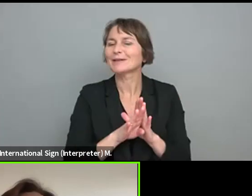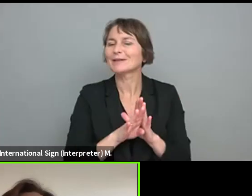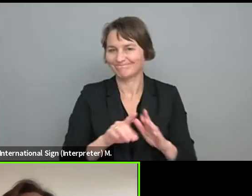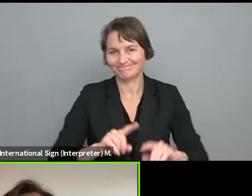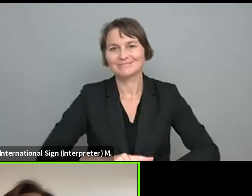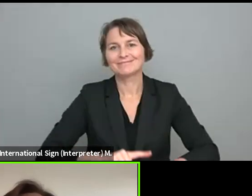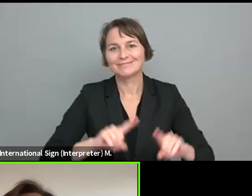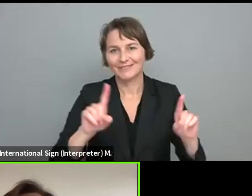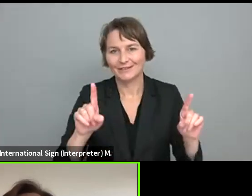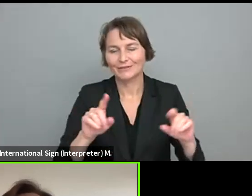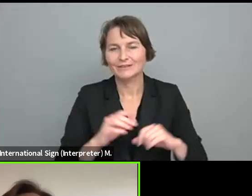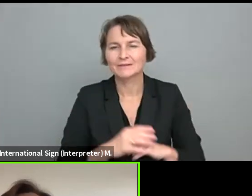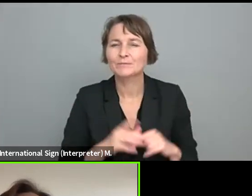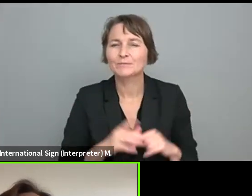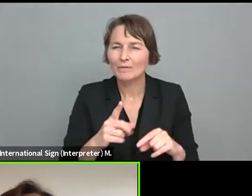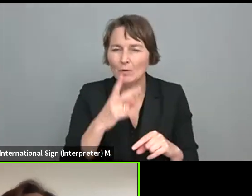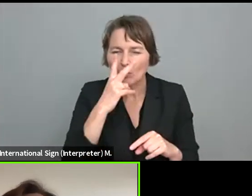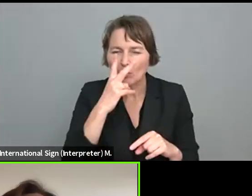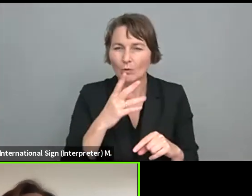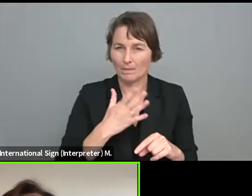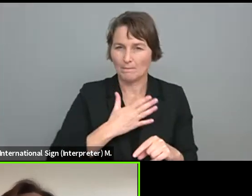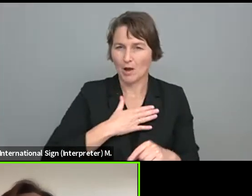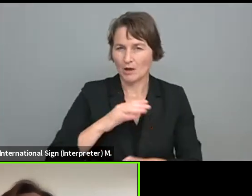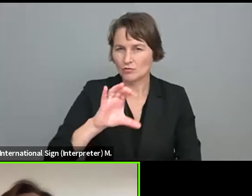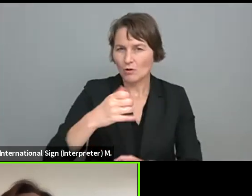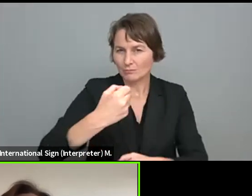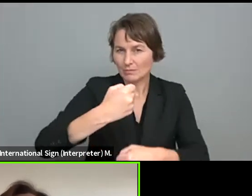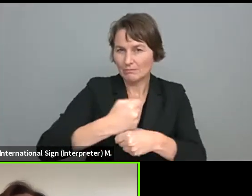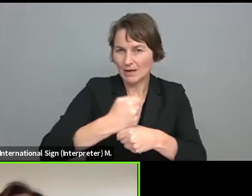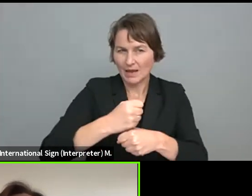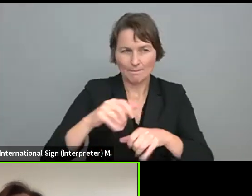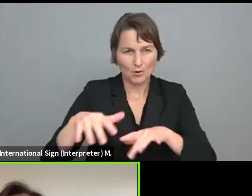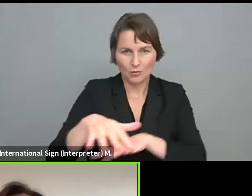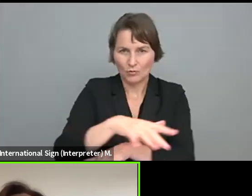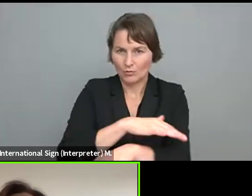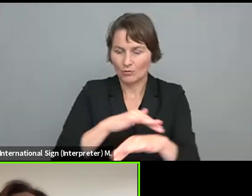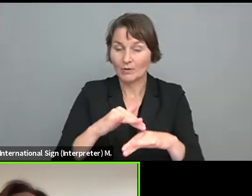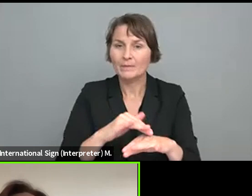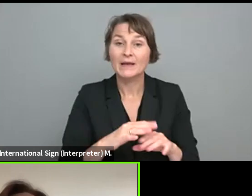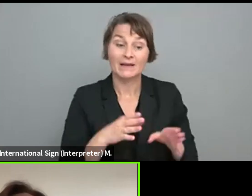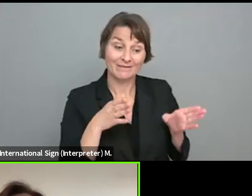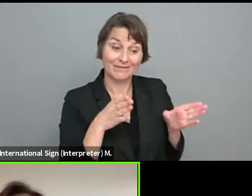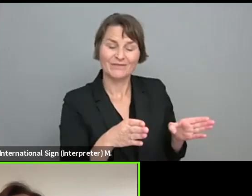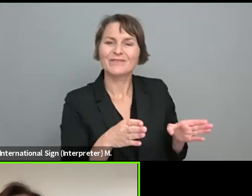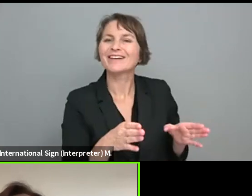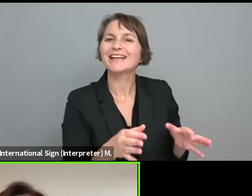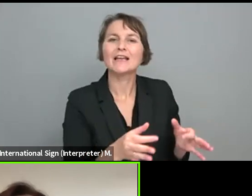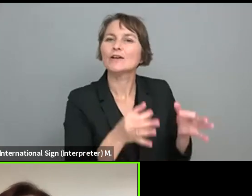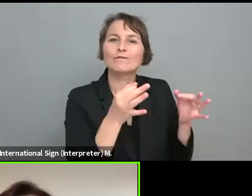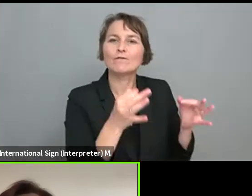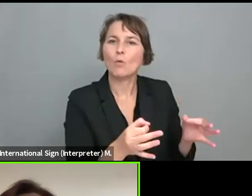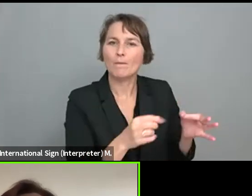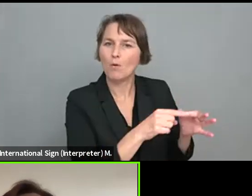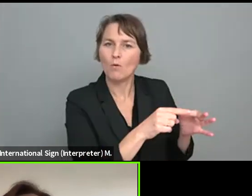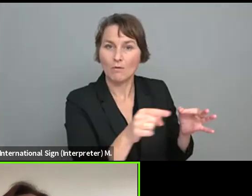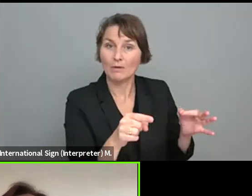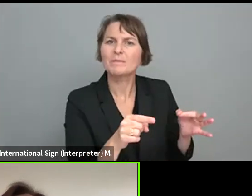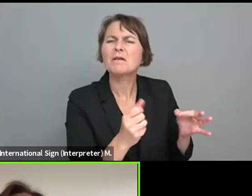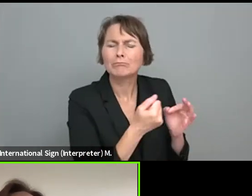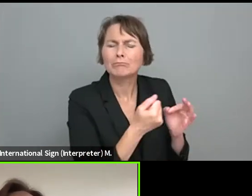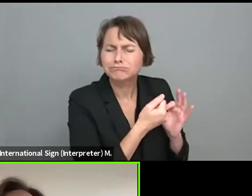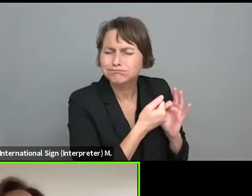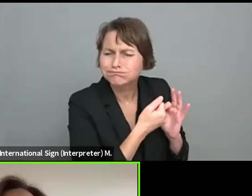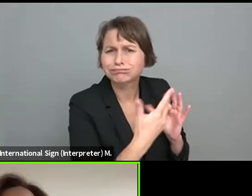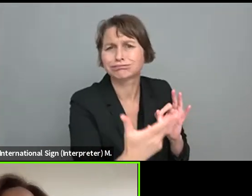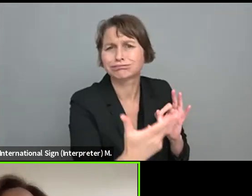de féminisation. Dans le secteur de l'agriculture, la tendance baissière continue à cause de la sécheresse et la